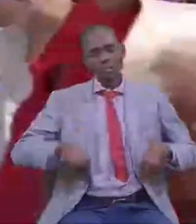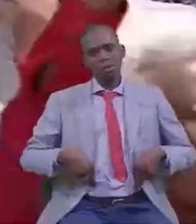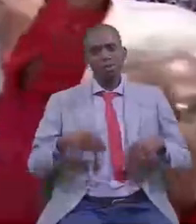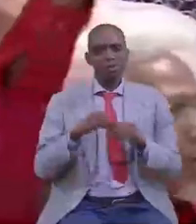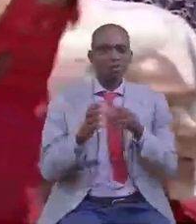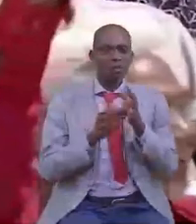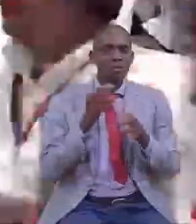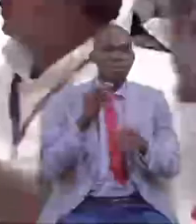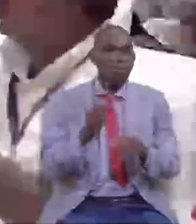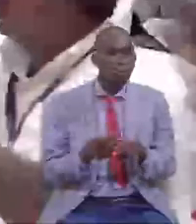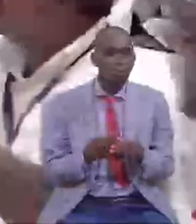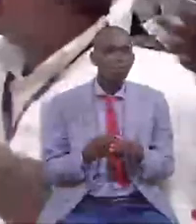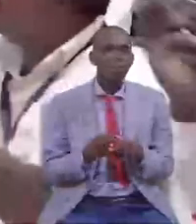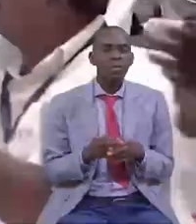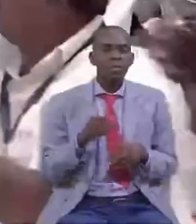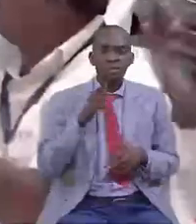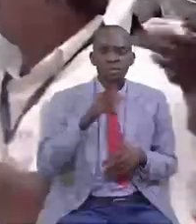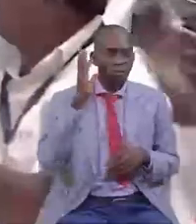Vous n'allez pas vous retirer.